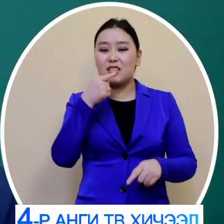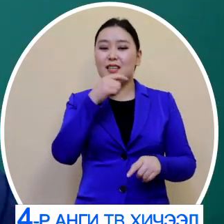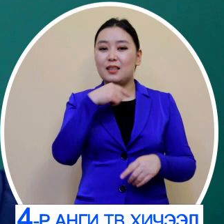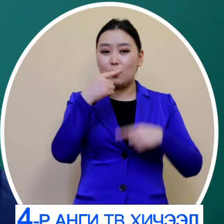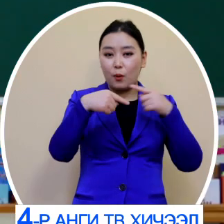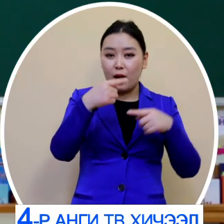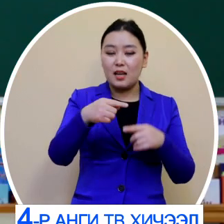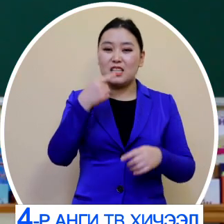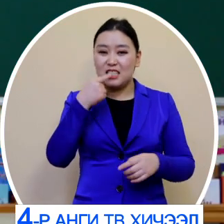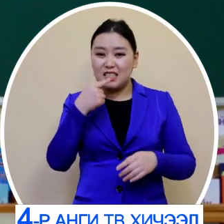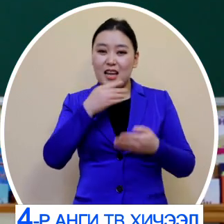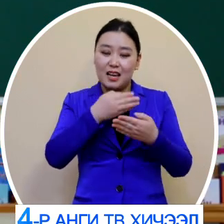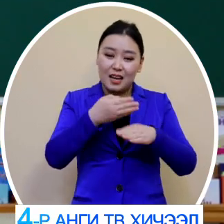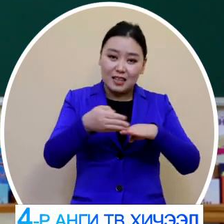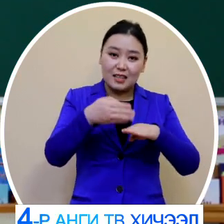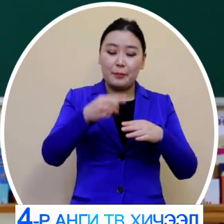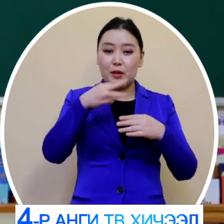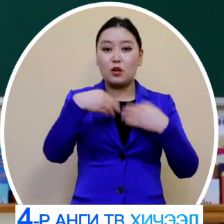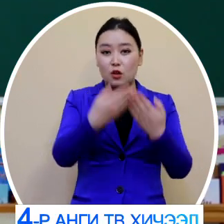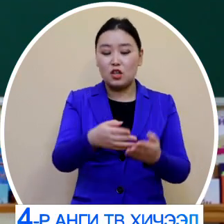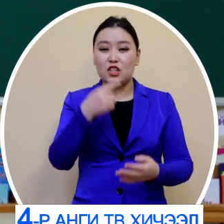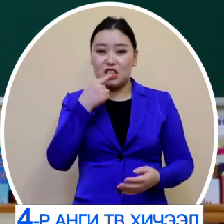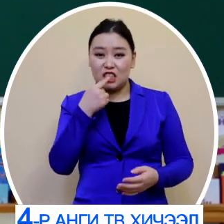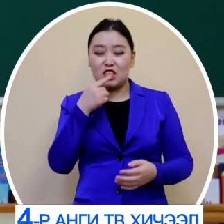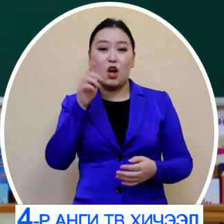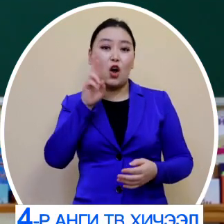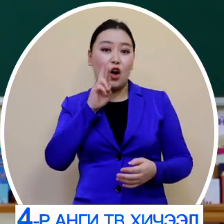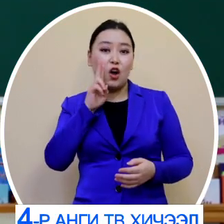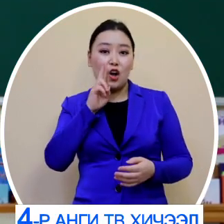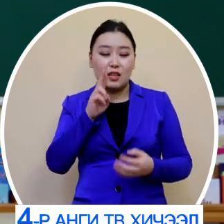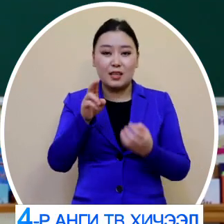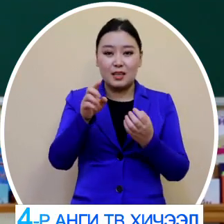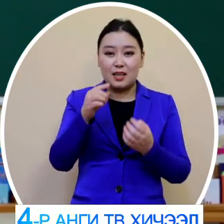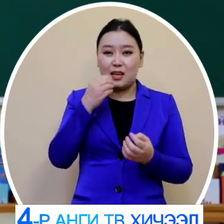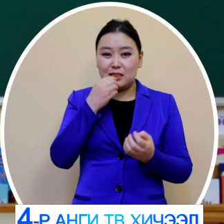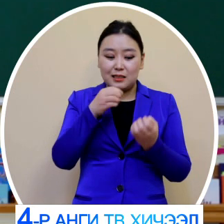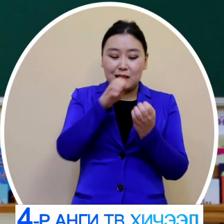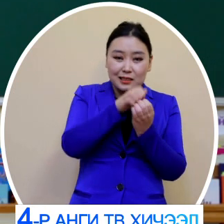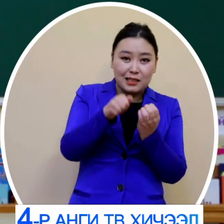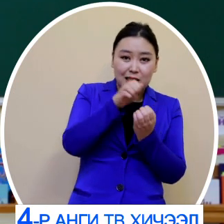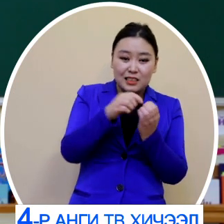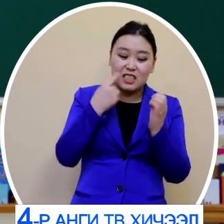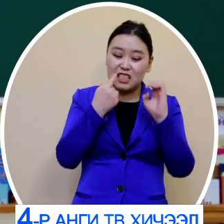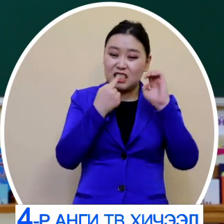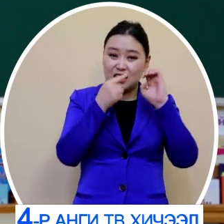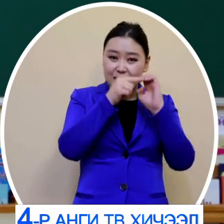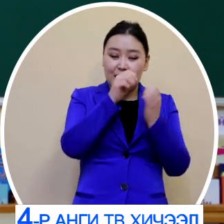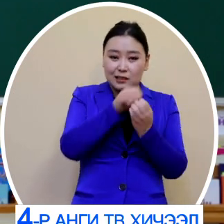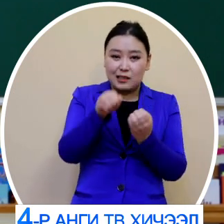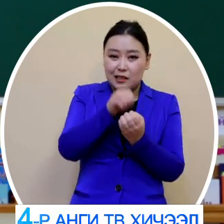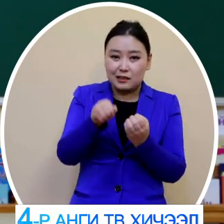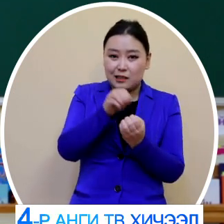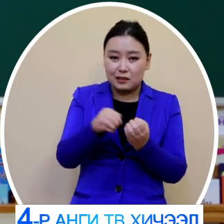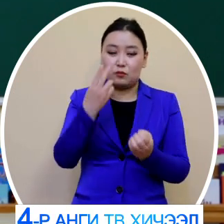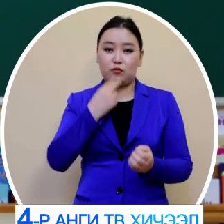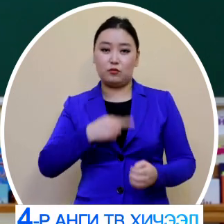мэдээллийг хүргэе. Шүд нь хоол хүнсийг тогтоон барих, жижиглэх, таслах, бутлах, няцлах үүрэгтэй. Шүд